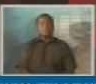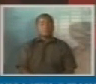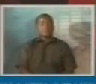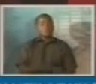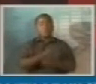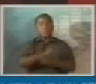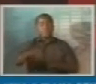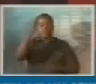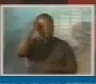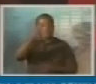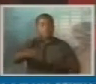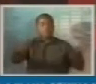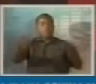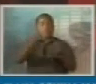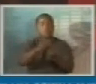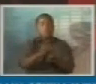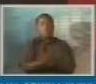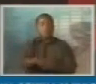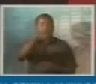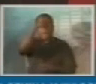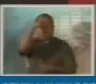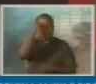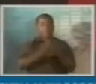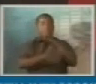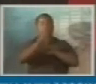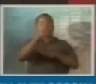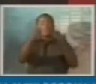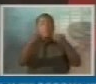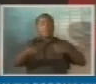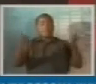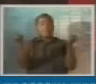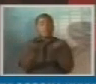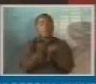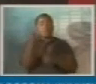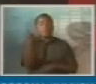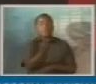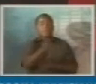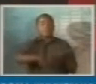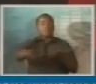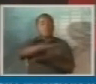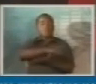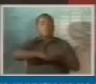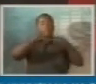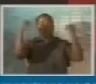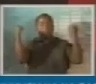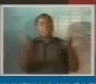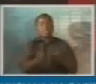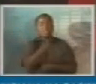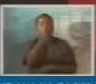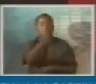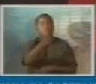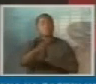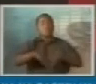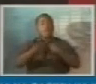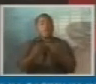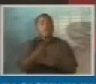tusitake kuupotosha umma wa Tanzania. Uamini kwamba Mungu anaweza kuumba taifa zima alafu likawa na jasiri mmoja tu. Litakuwa nchi gani hiyo? Hakuna